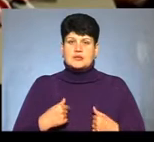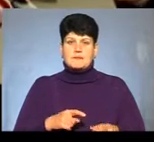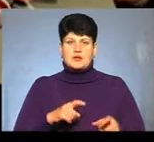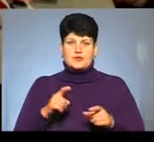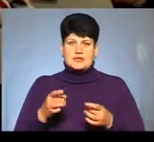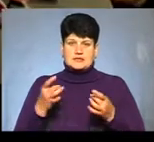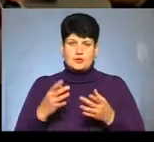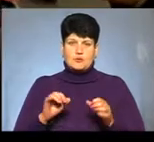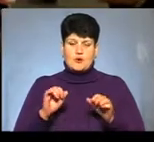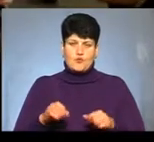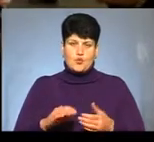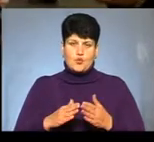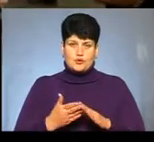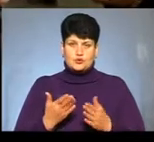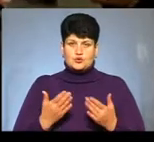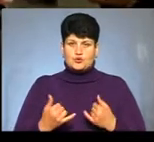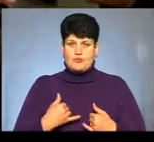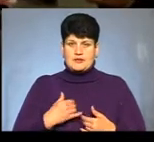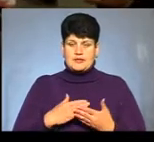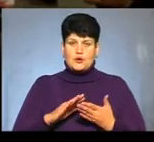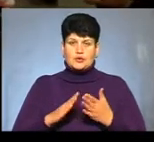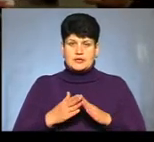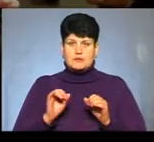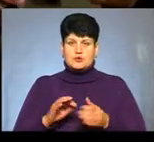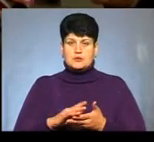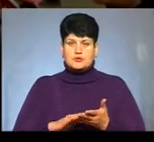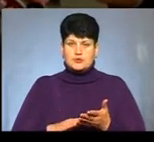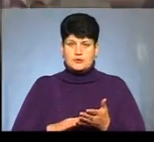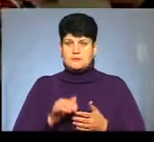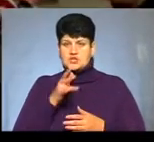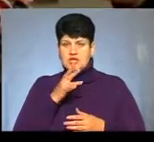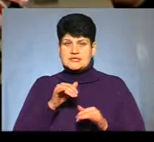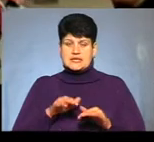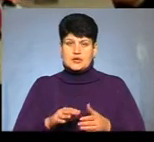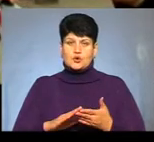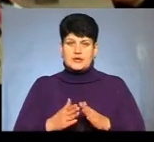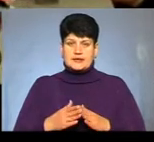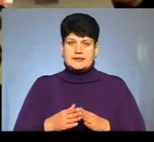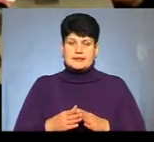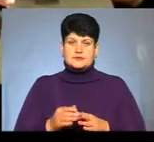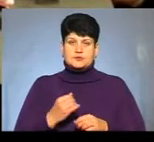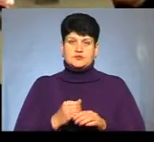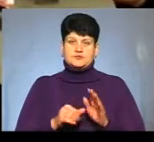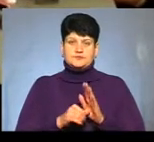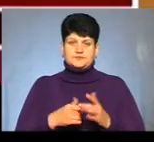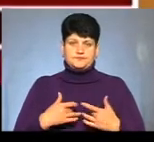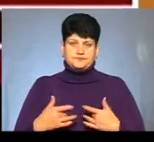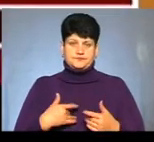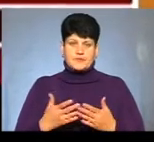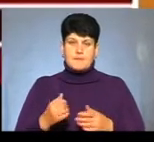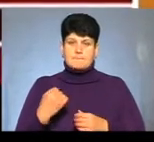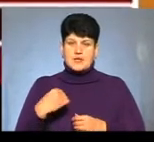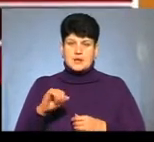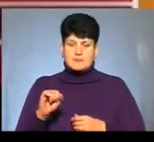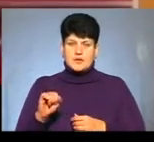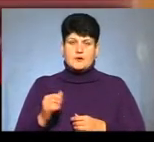цивільно-правову угоду, коли в мене є контракт, який можна продовжити? Я під час дії контракту зіграв 6 прем'єр.